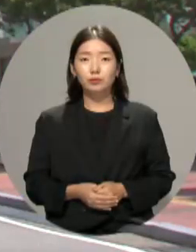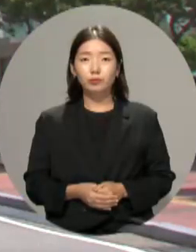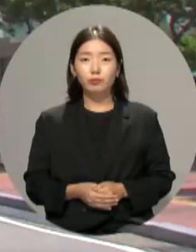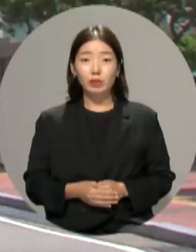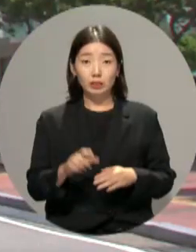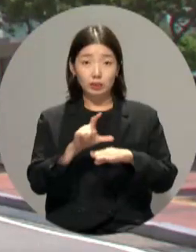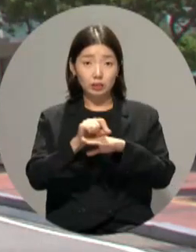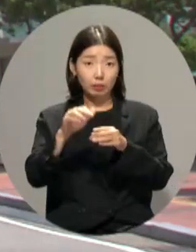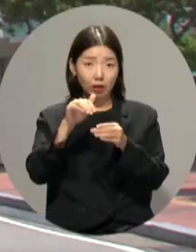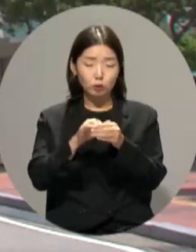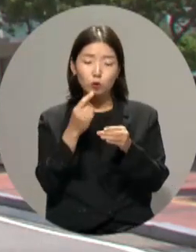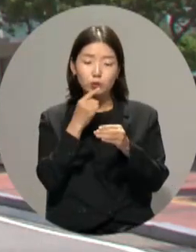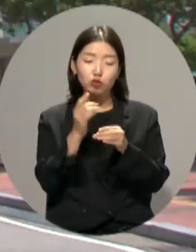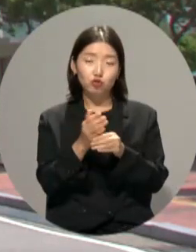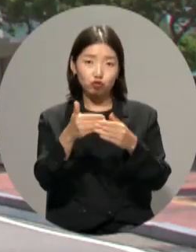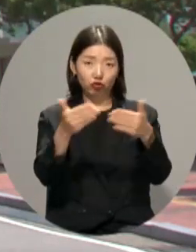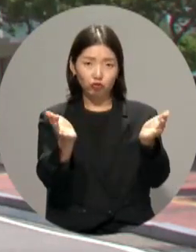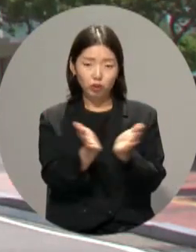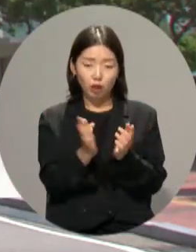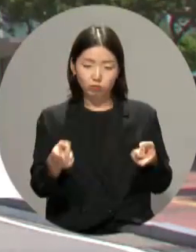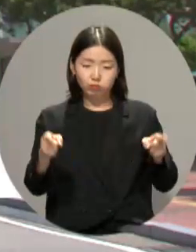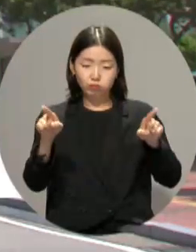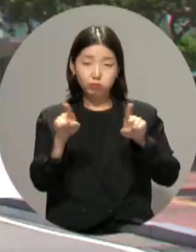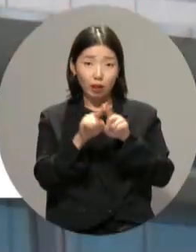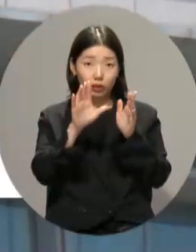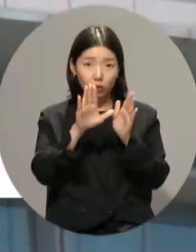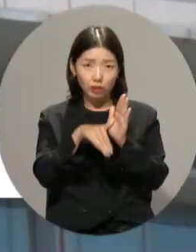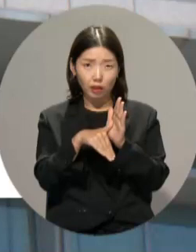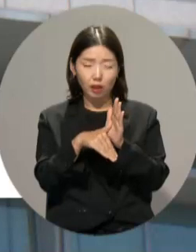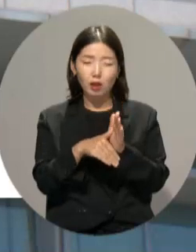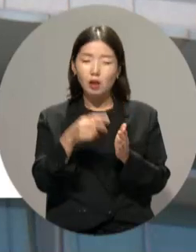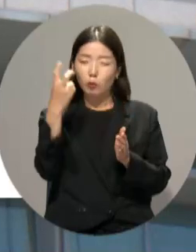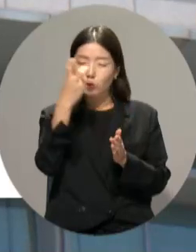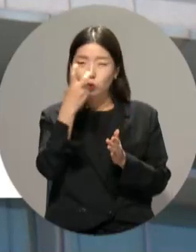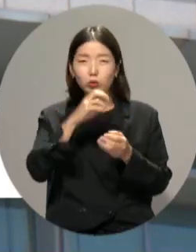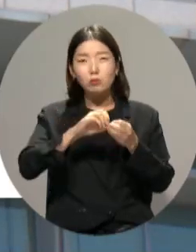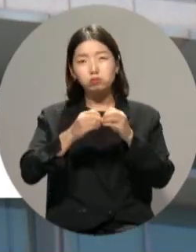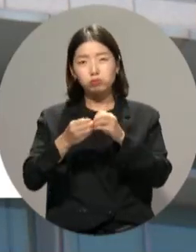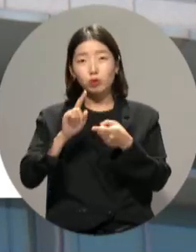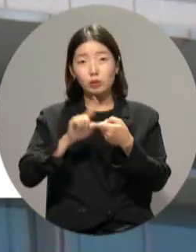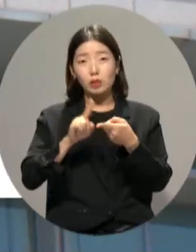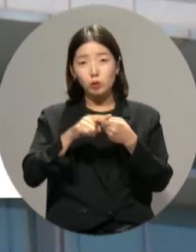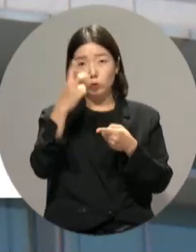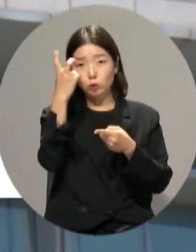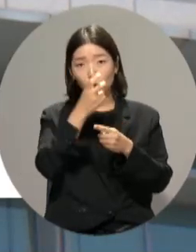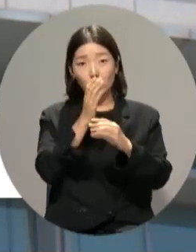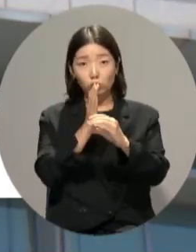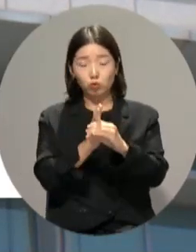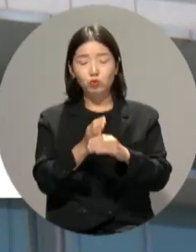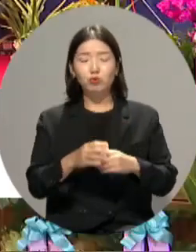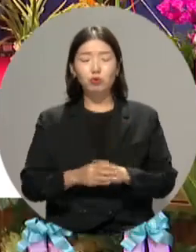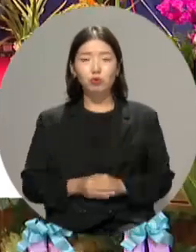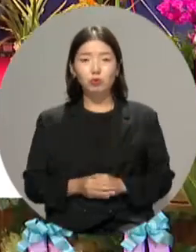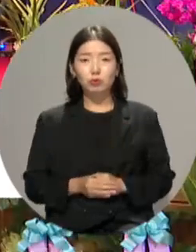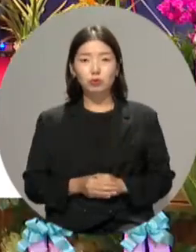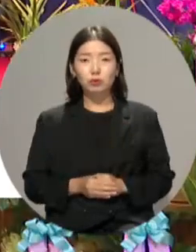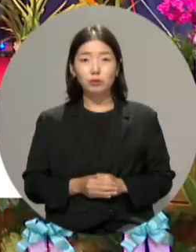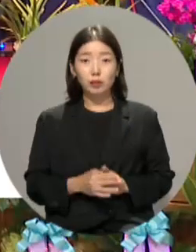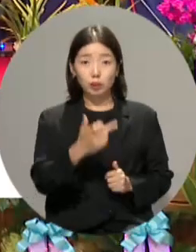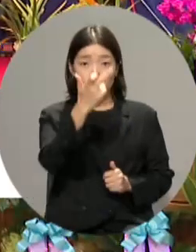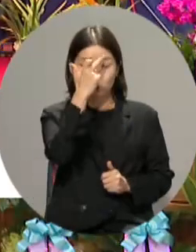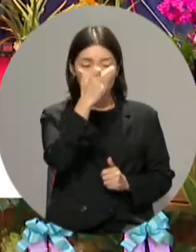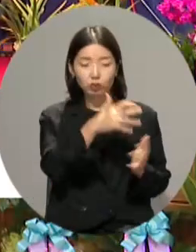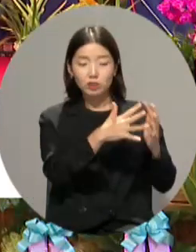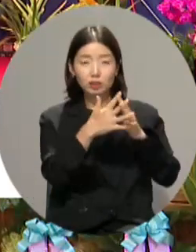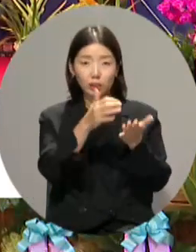지난 지방선거 민주당 후보 경선과정에서 불거졌던 여론조사 조작 의혹을 수사 중인 전부 경찰 최우식